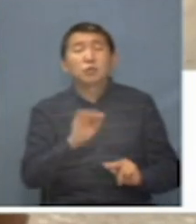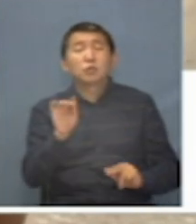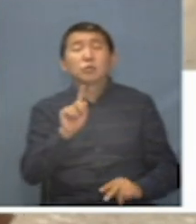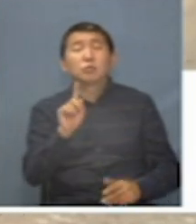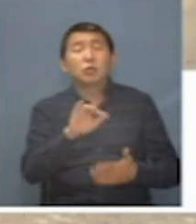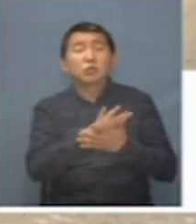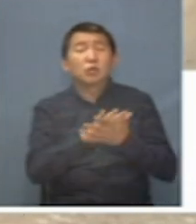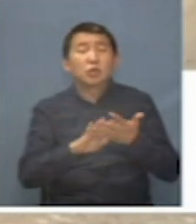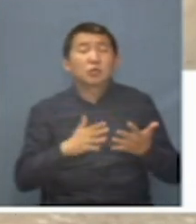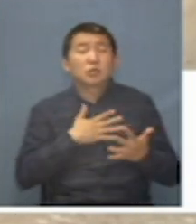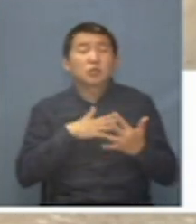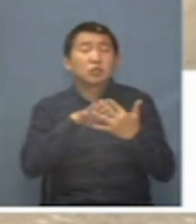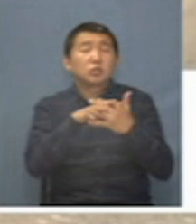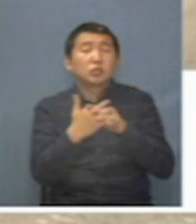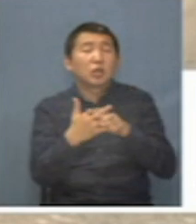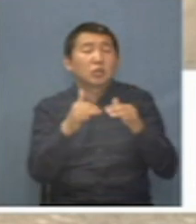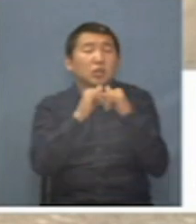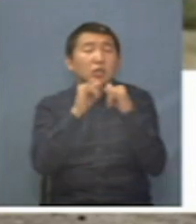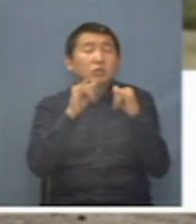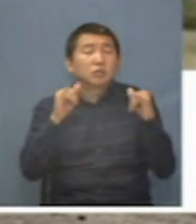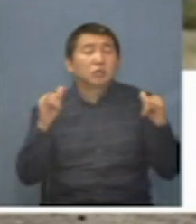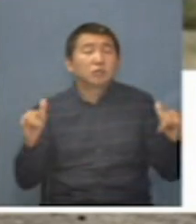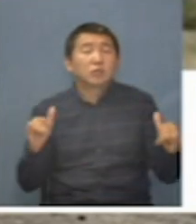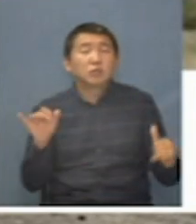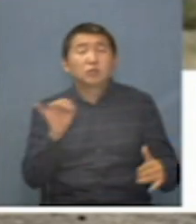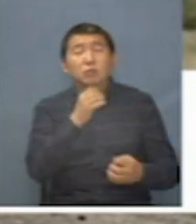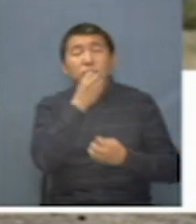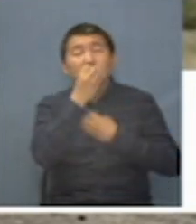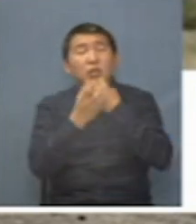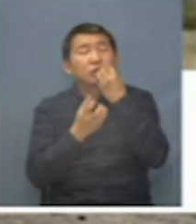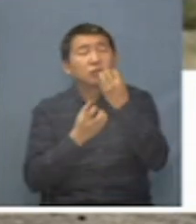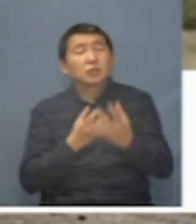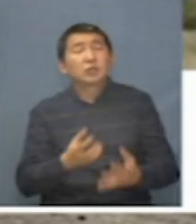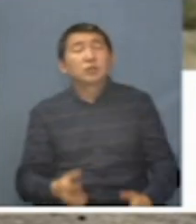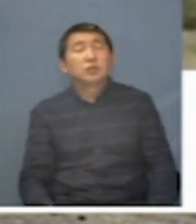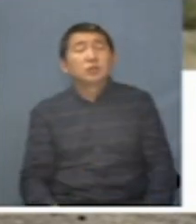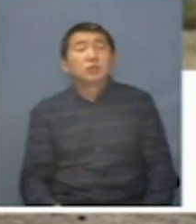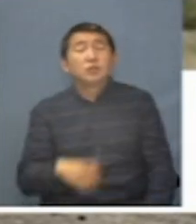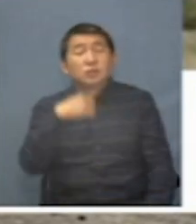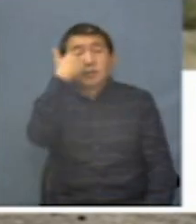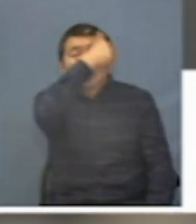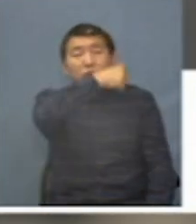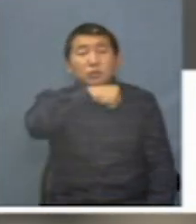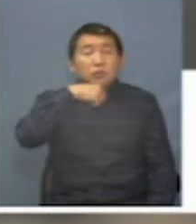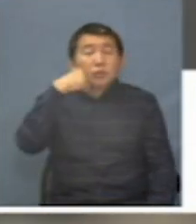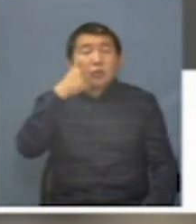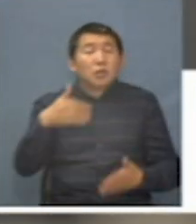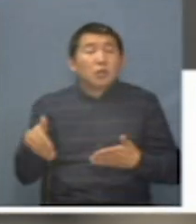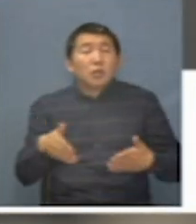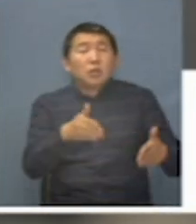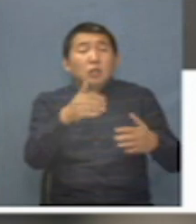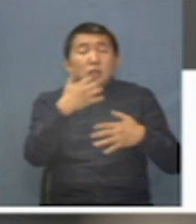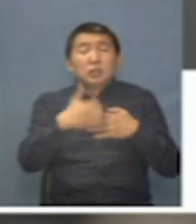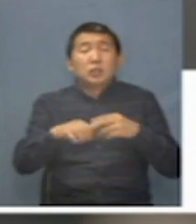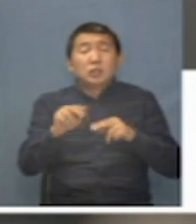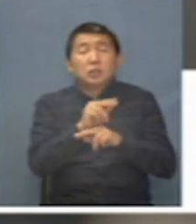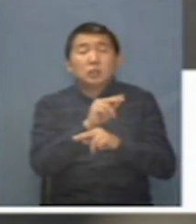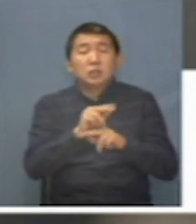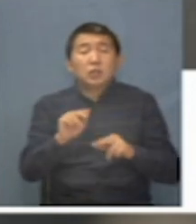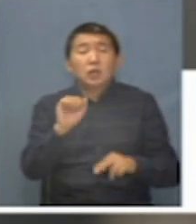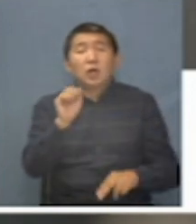село развивалось и процветало. Кроме того, в рамках года дорог проводятся средние ремонты на участках